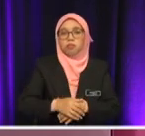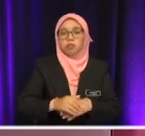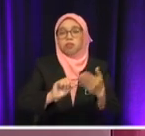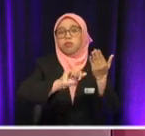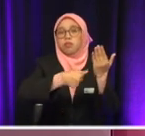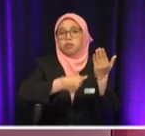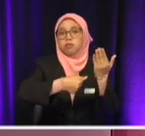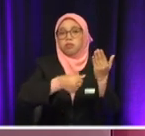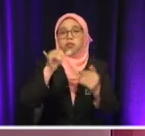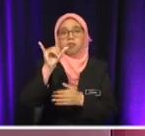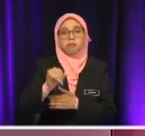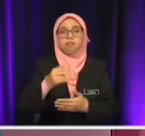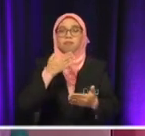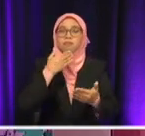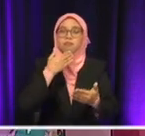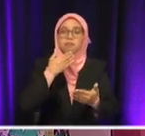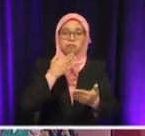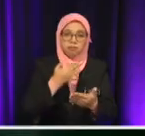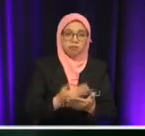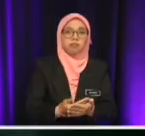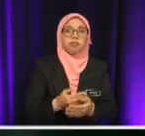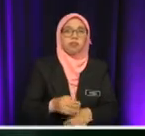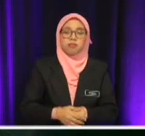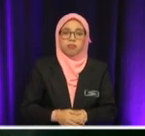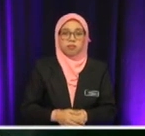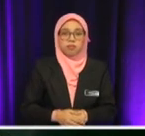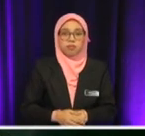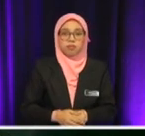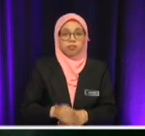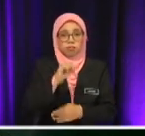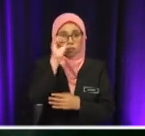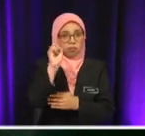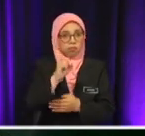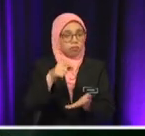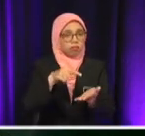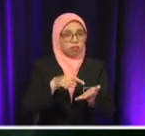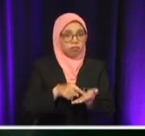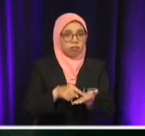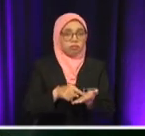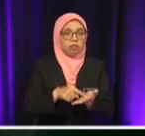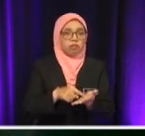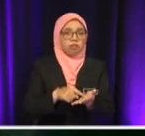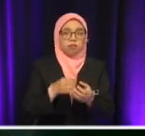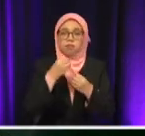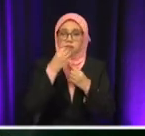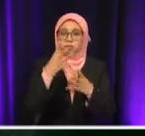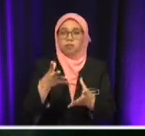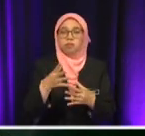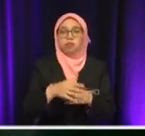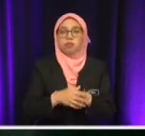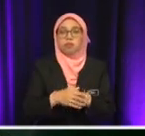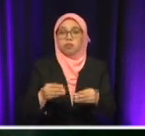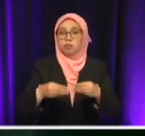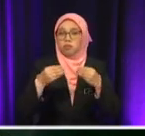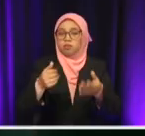yang terbaik. Baiklah cikgu, kalau lihat soalan ini adalah menyatakan sifat pemberi pertolongan cemas, tapi